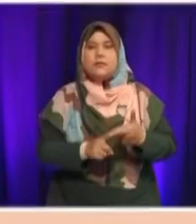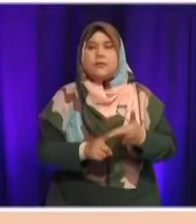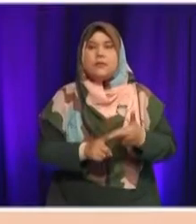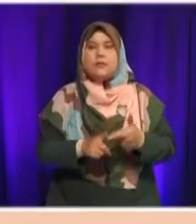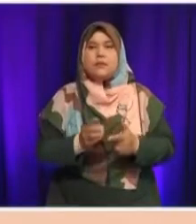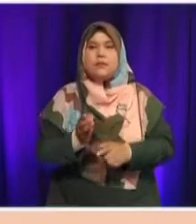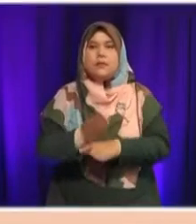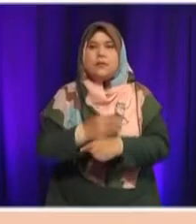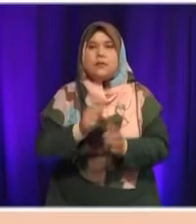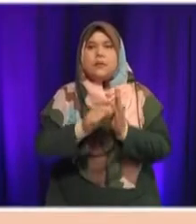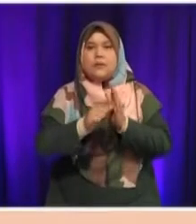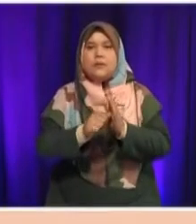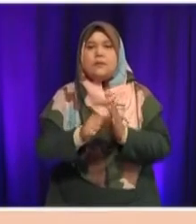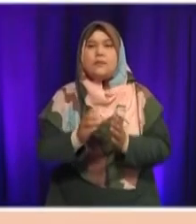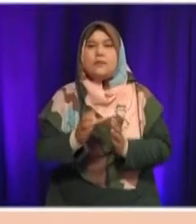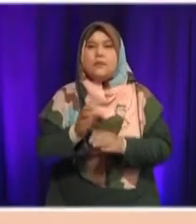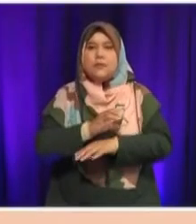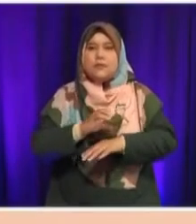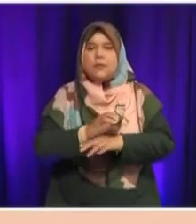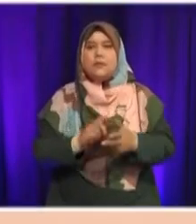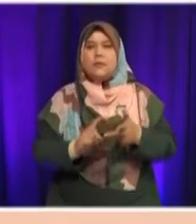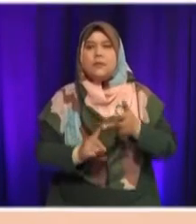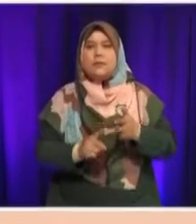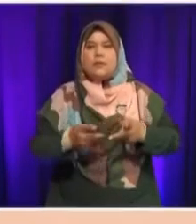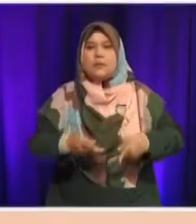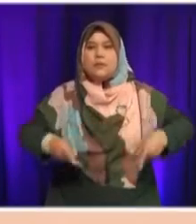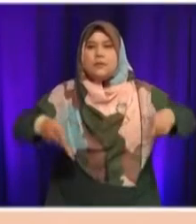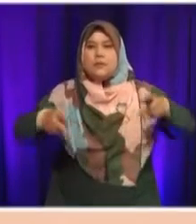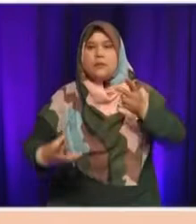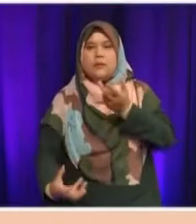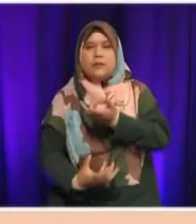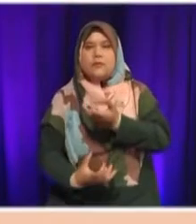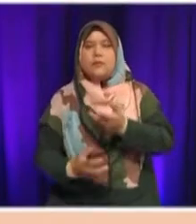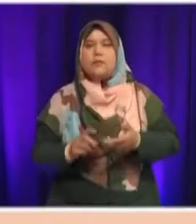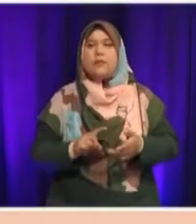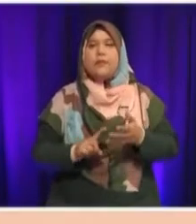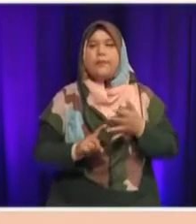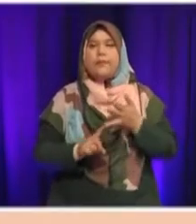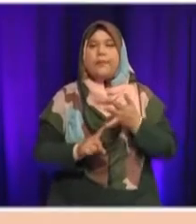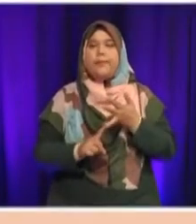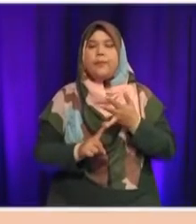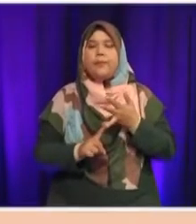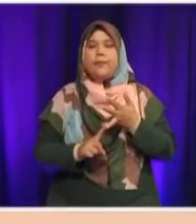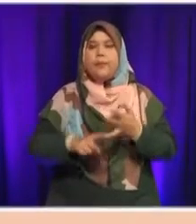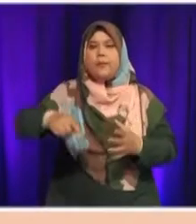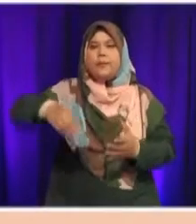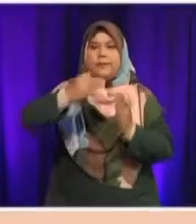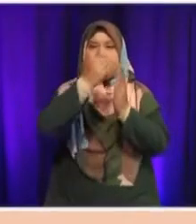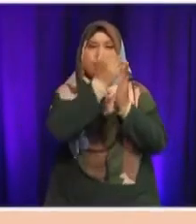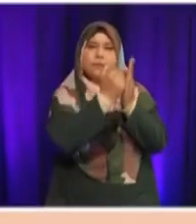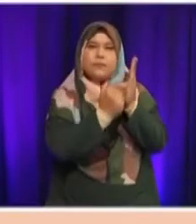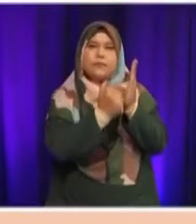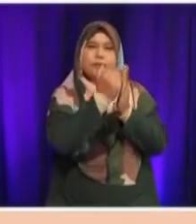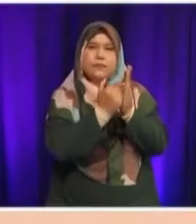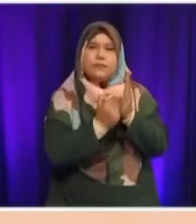bentukkan coklat tuh ada BoBoiBoy susu Oke Scraper menyepuh